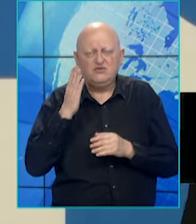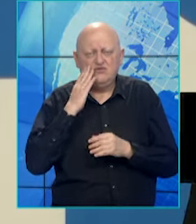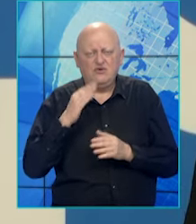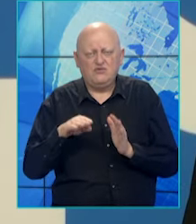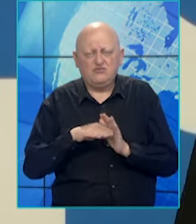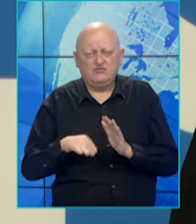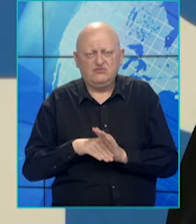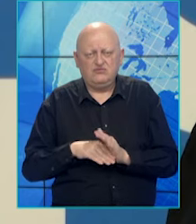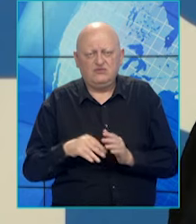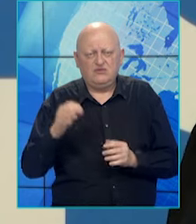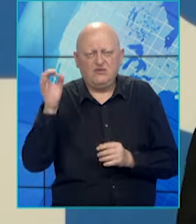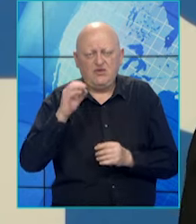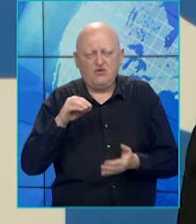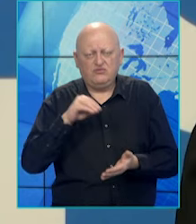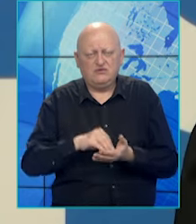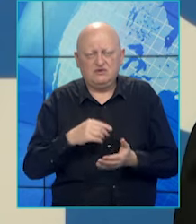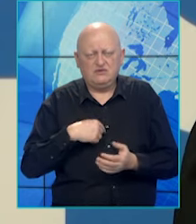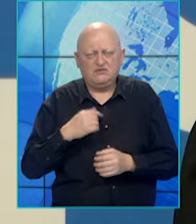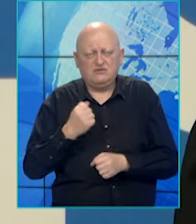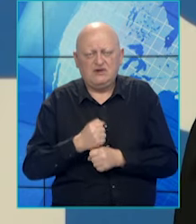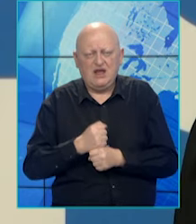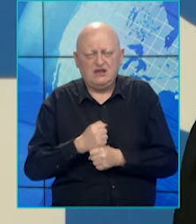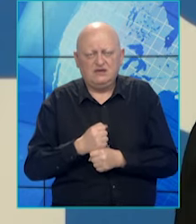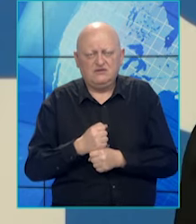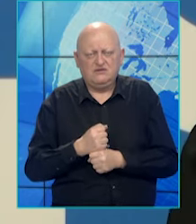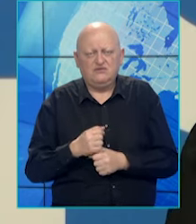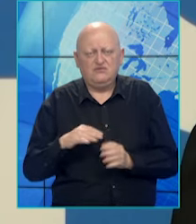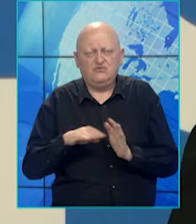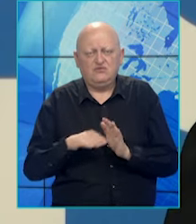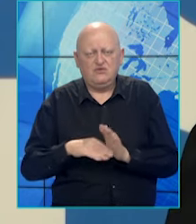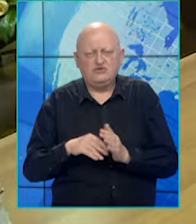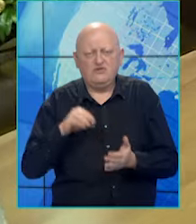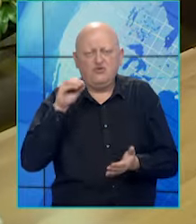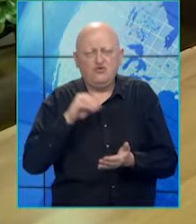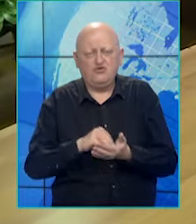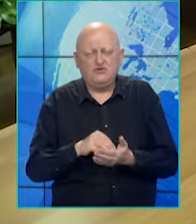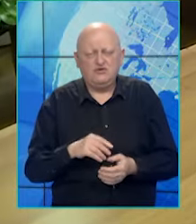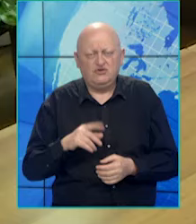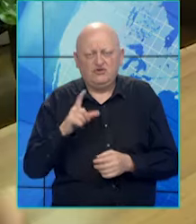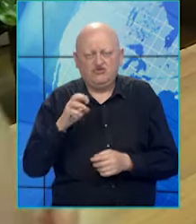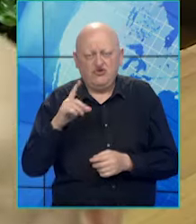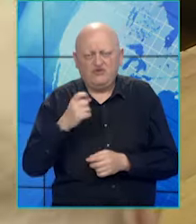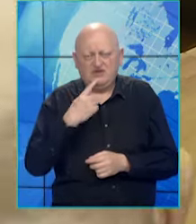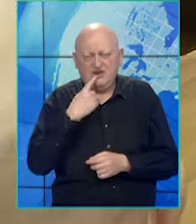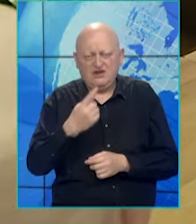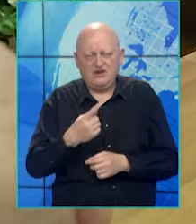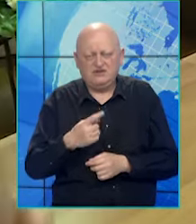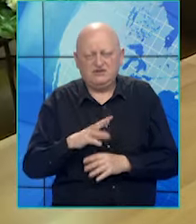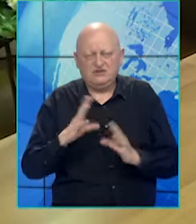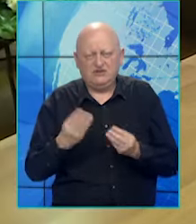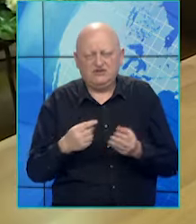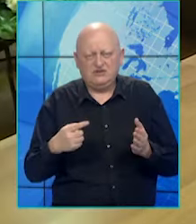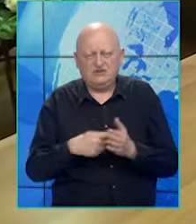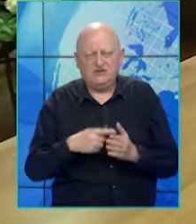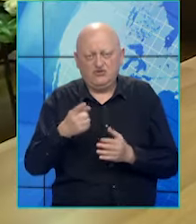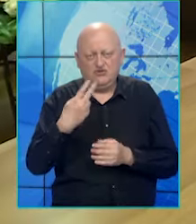poštivanju Ustava, zato će osnovno obilježje našeg djelovanja biti ustavoljublje. Čović ističe kako je zajednički cilj da